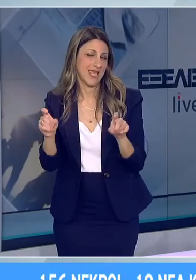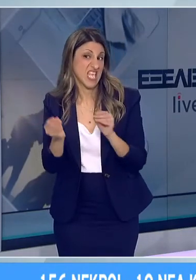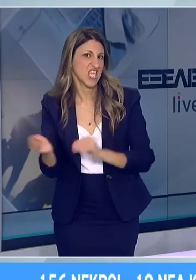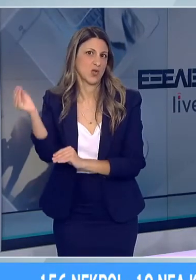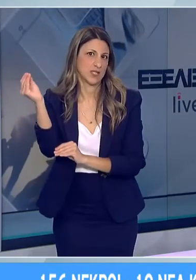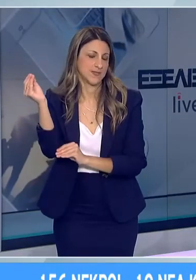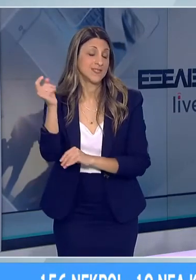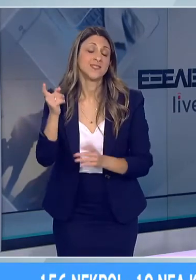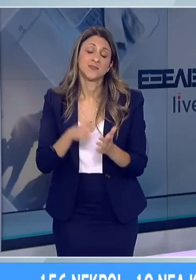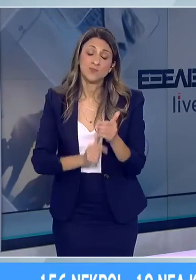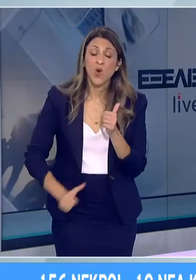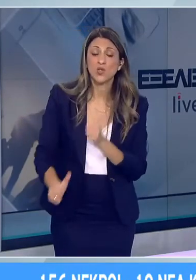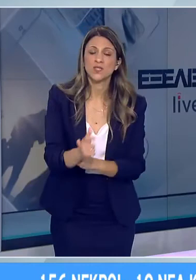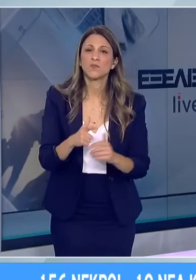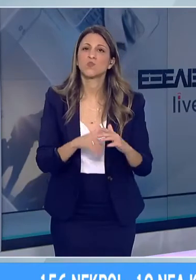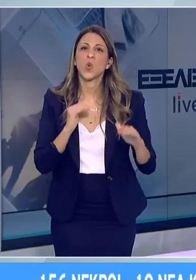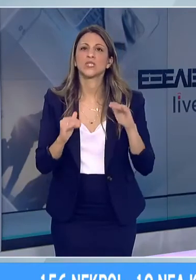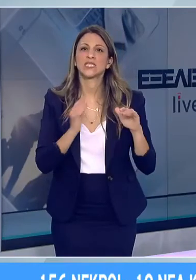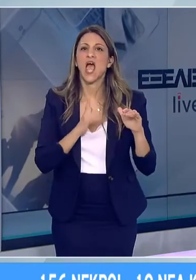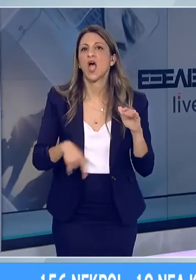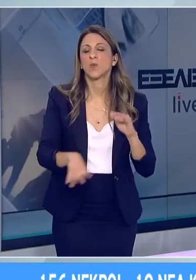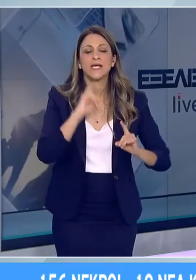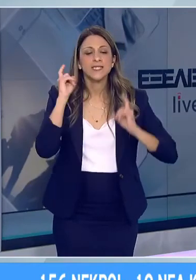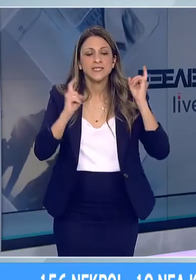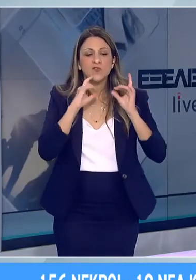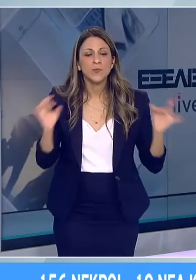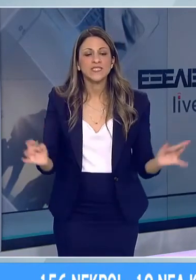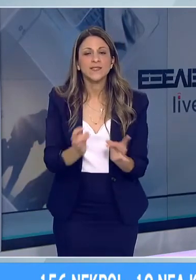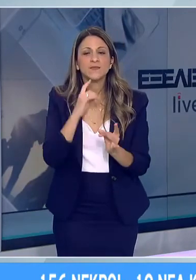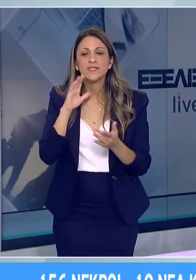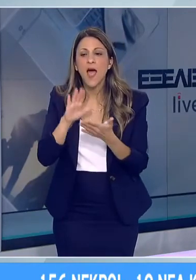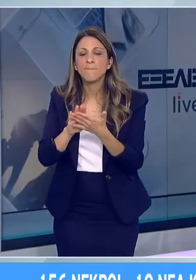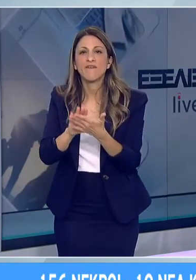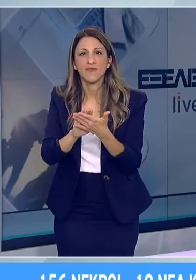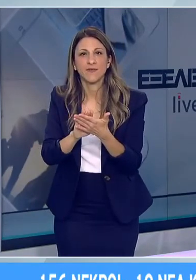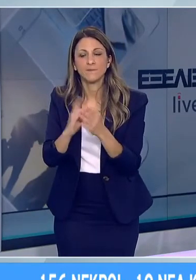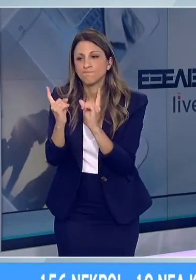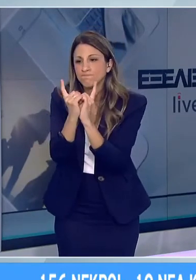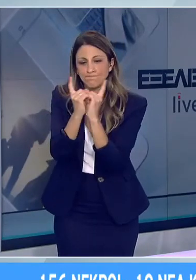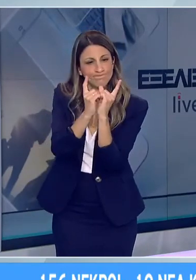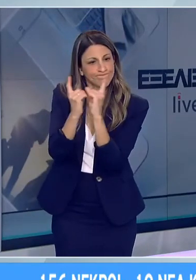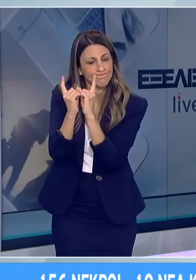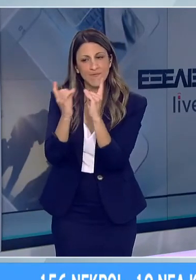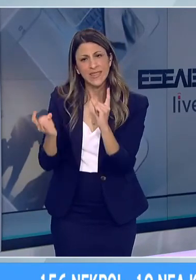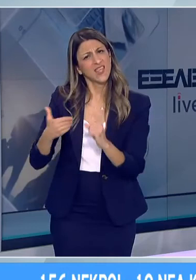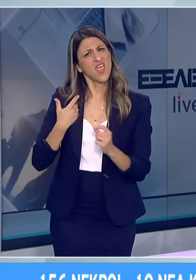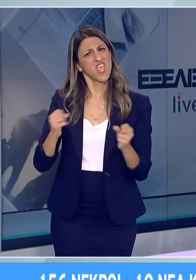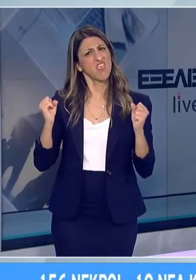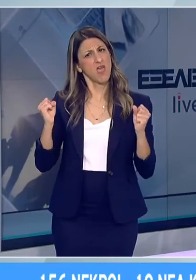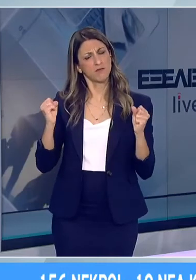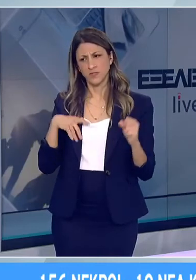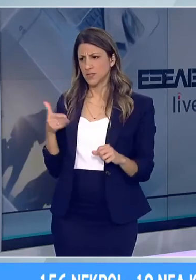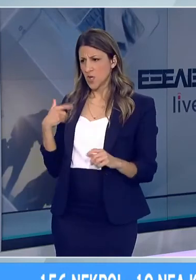στιγμή να προστατέψουμε αυτά τα άτομα και να σκεφτούμε όταν έχουμε επαφές, ακόμα και αν είμαστε νέοι άνθρωποι ή ερχόμαστε σε επαφή με